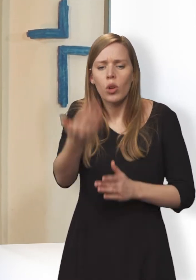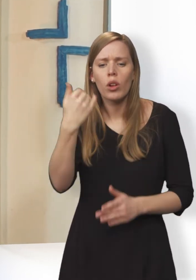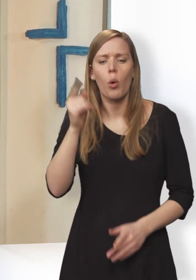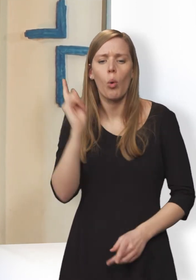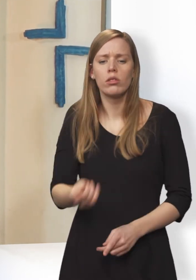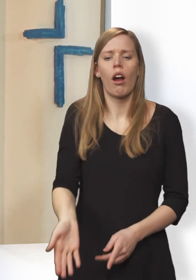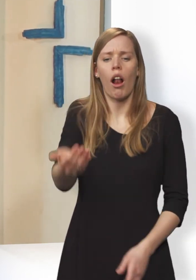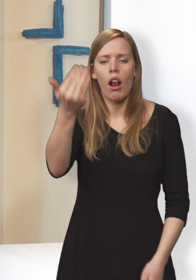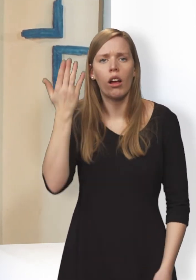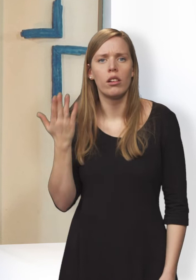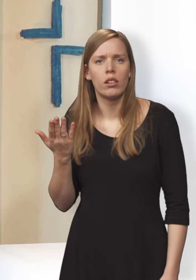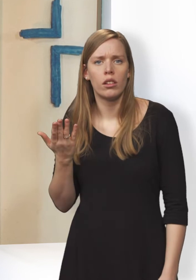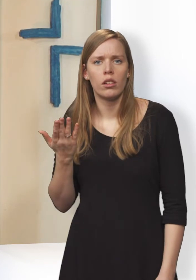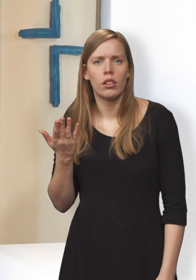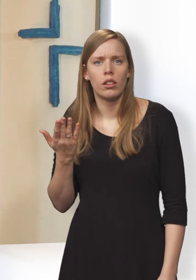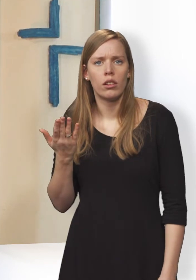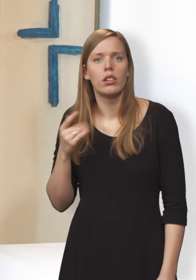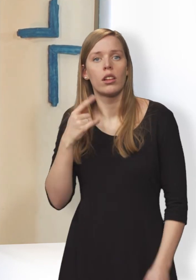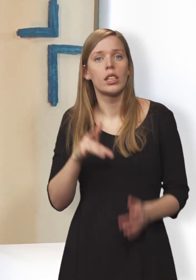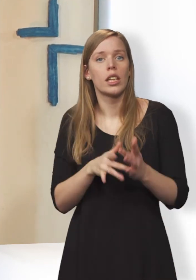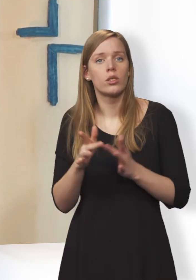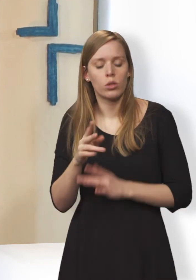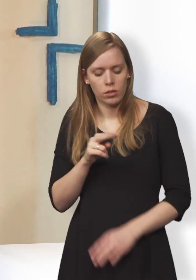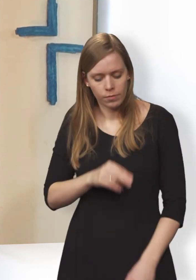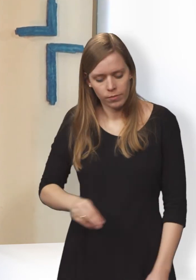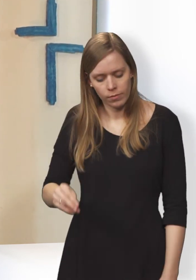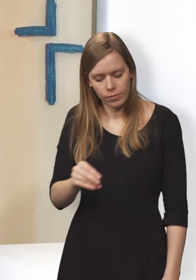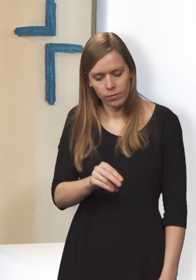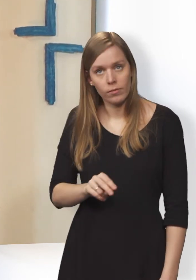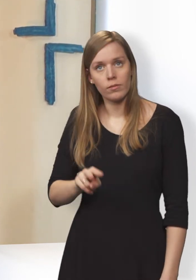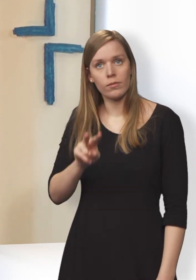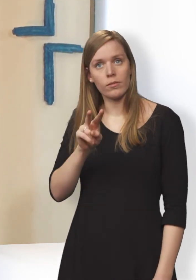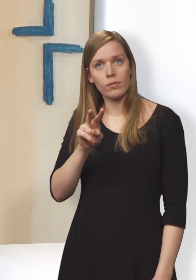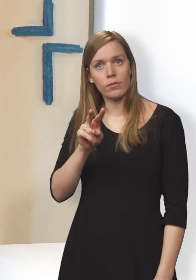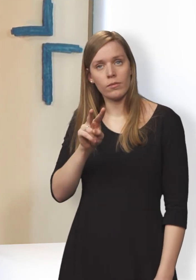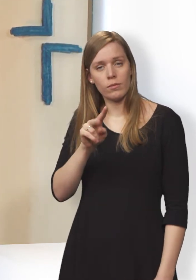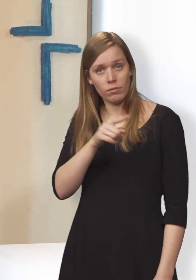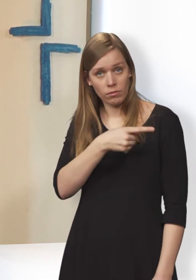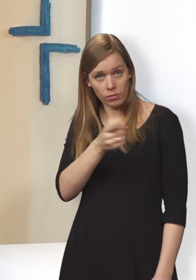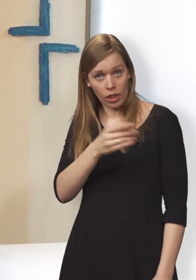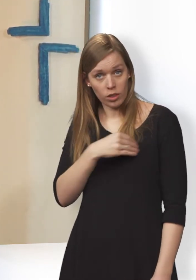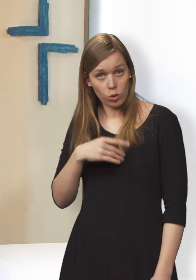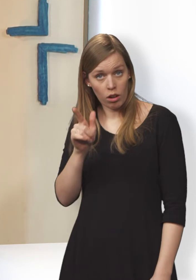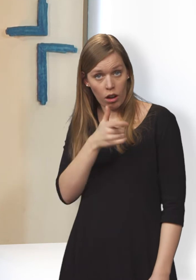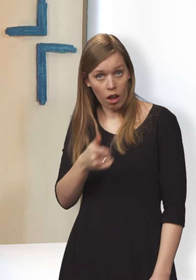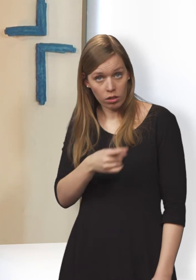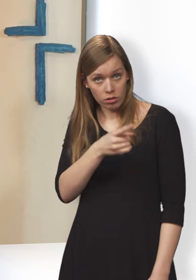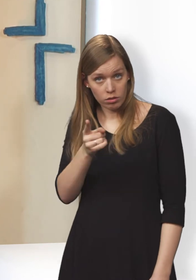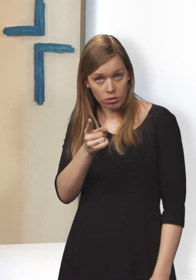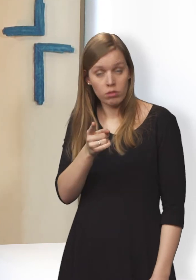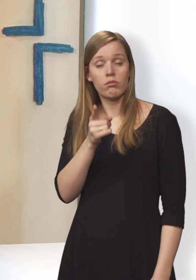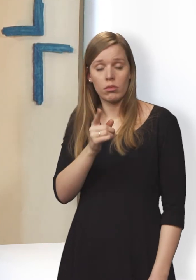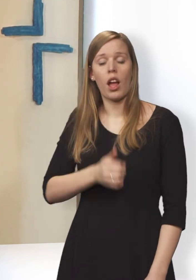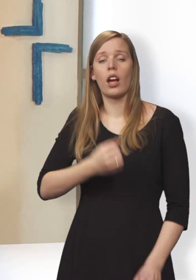endlich das sagt er nur wer von euch ohne sünde ist der dafür den